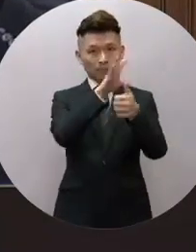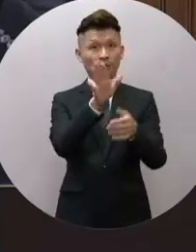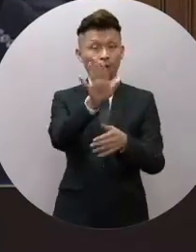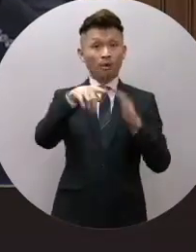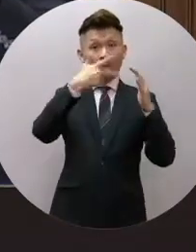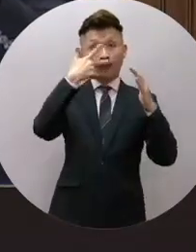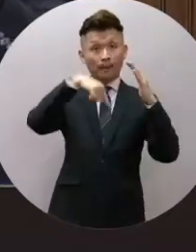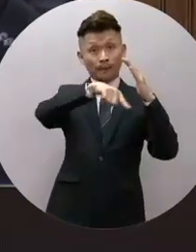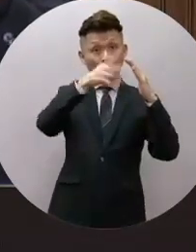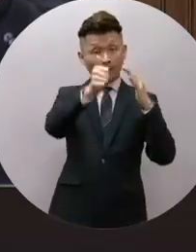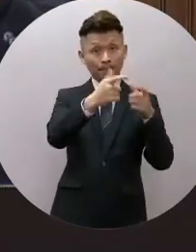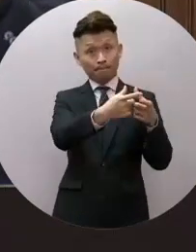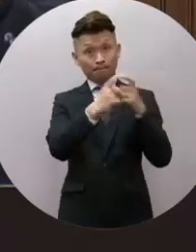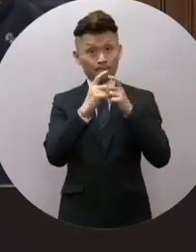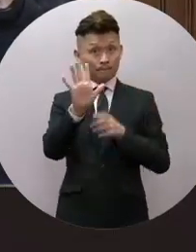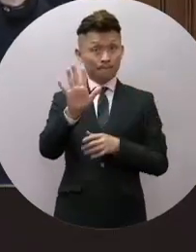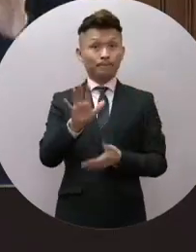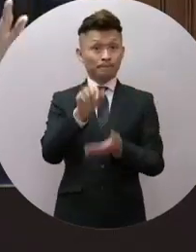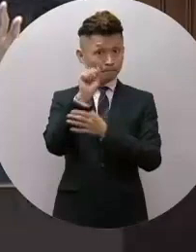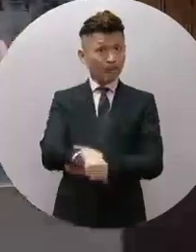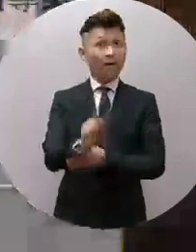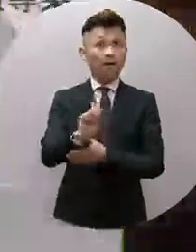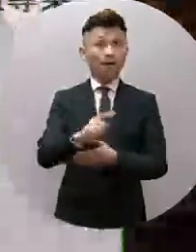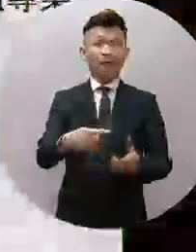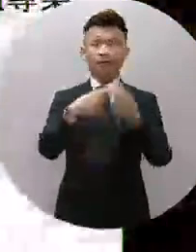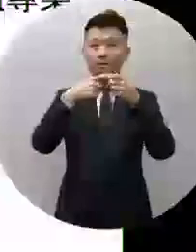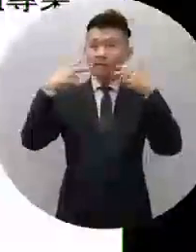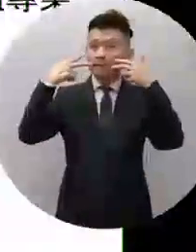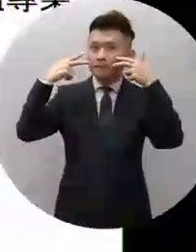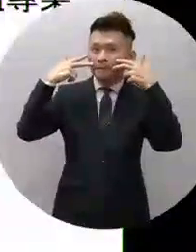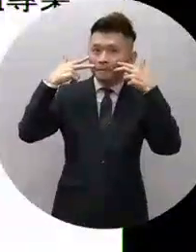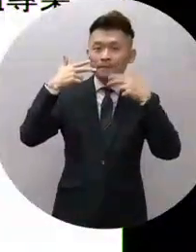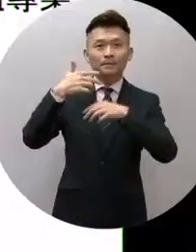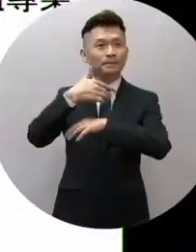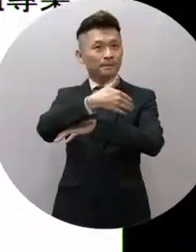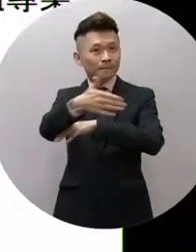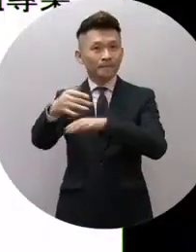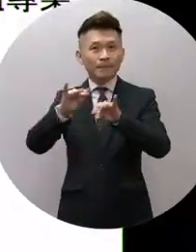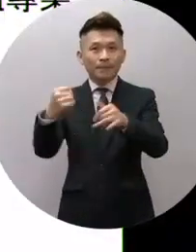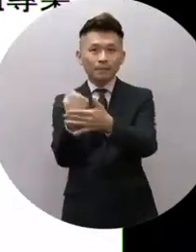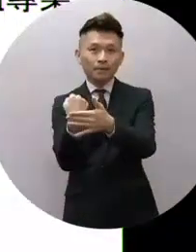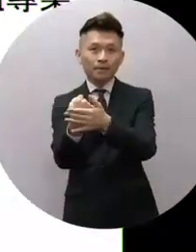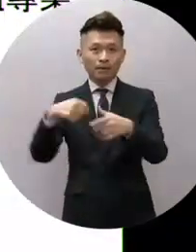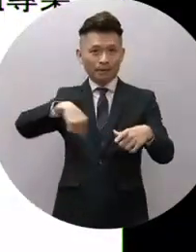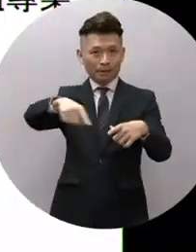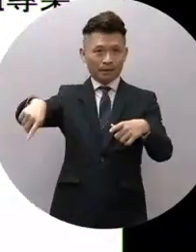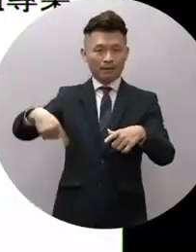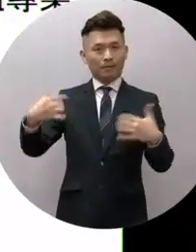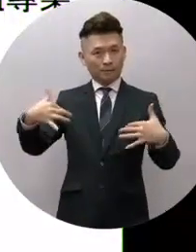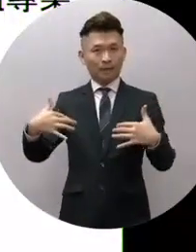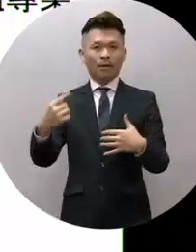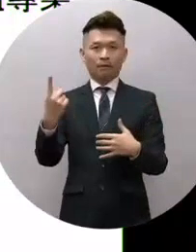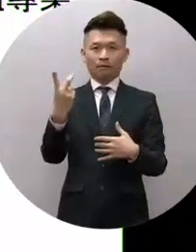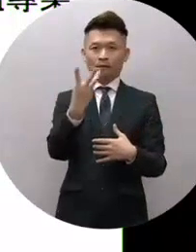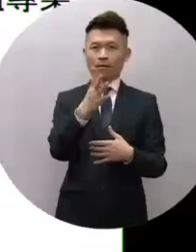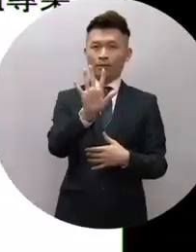院长也有承诺我一些的答复。第一个就是我刚刚讲的原住民有很多原乡保留地的问题，那么院